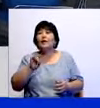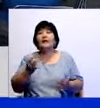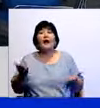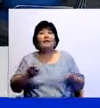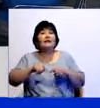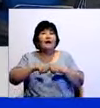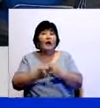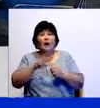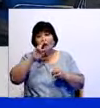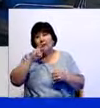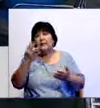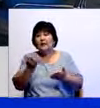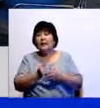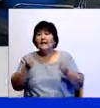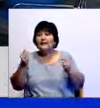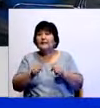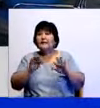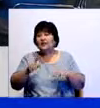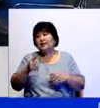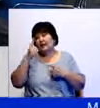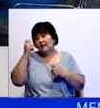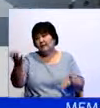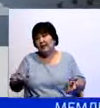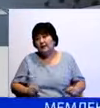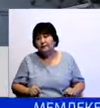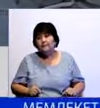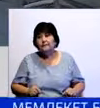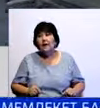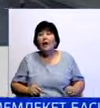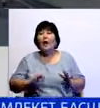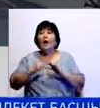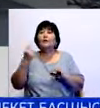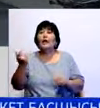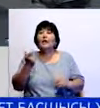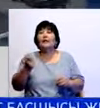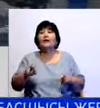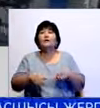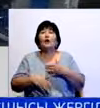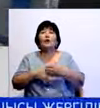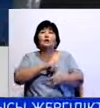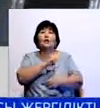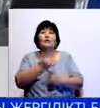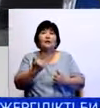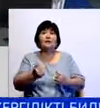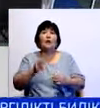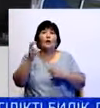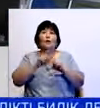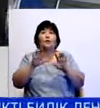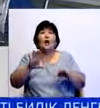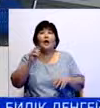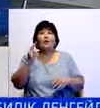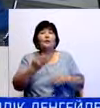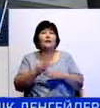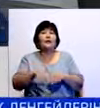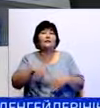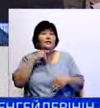ақау тапқан болса, тиісті жерге хабарлайды. Аудан экономикасының қозғаушы күші саналатын бұл өндіріс орны әлеуметтік салаға